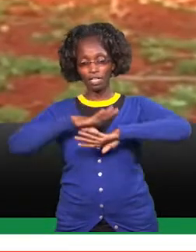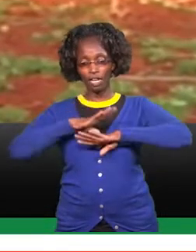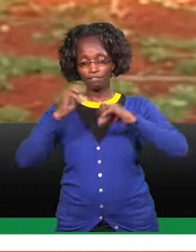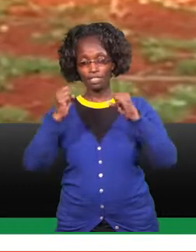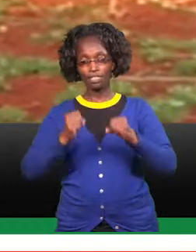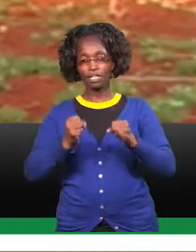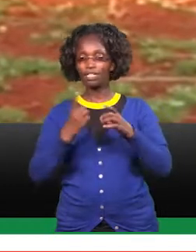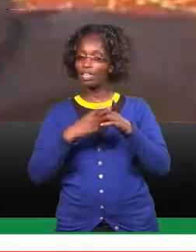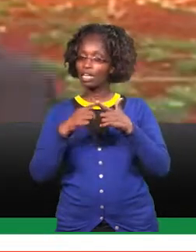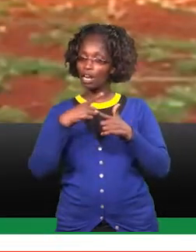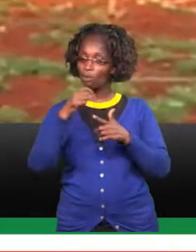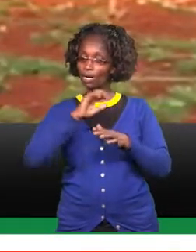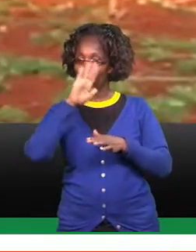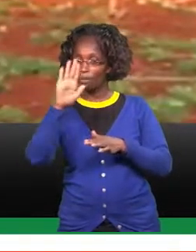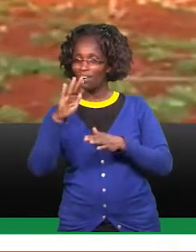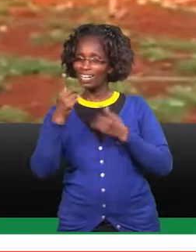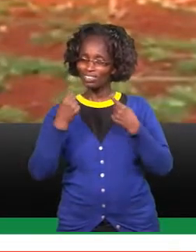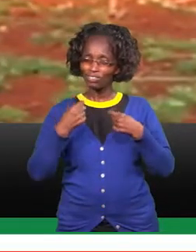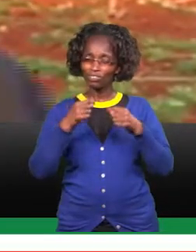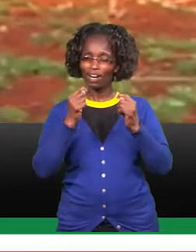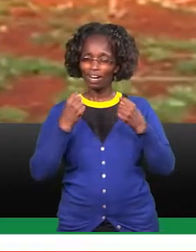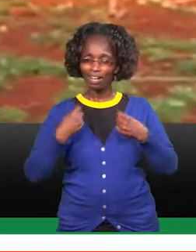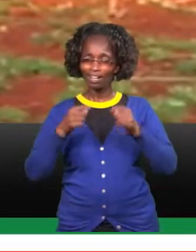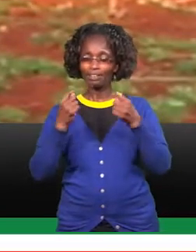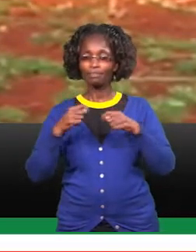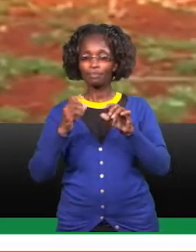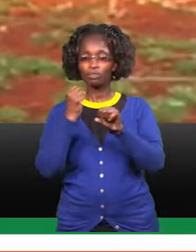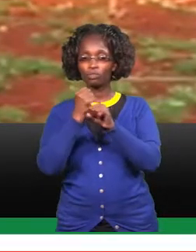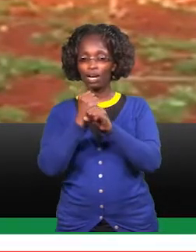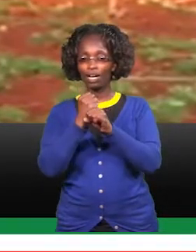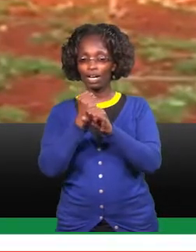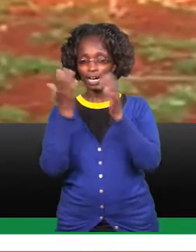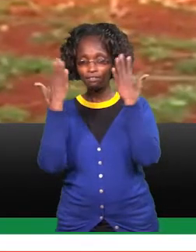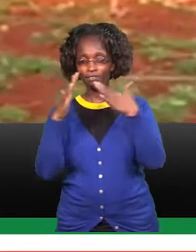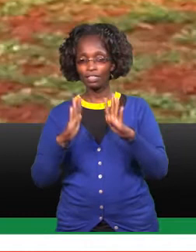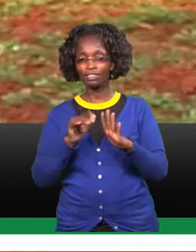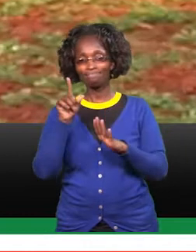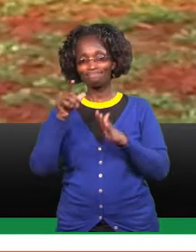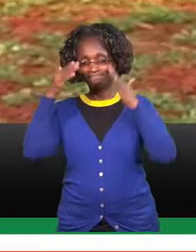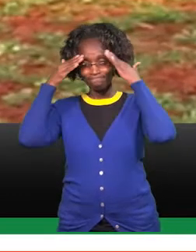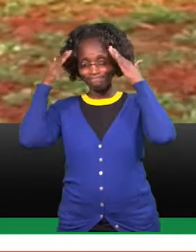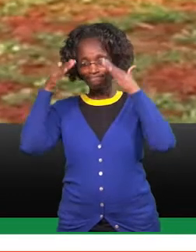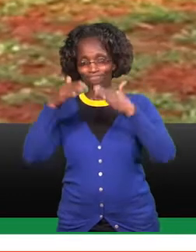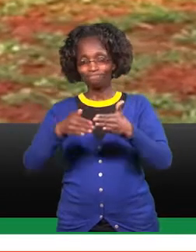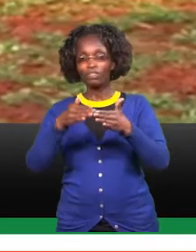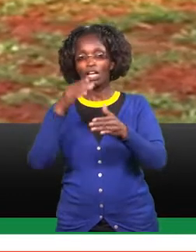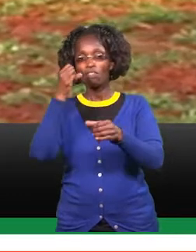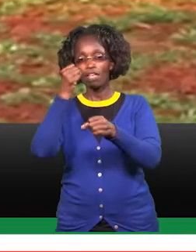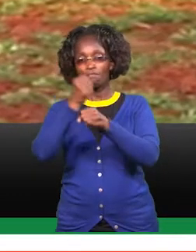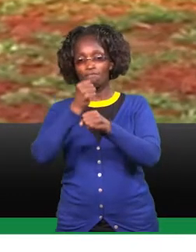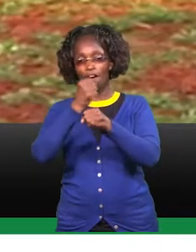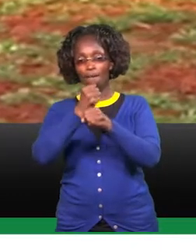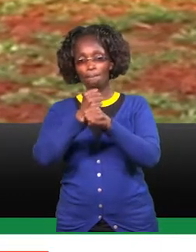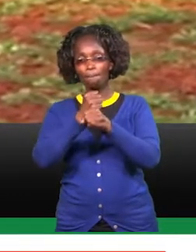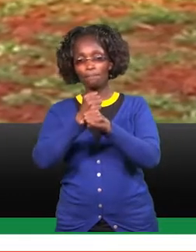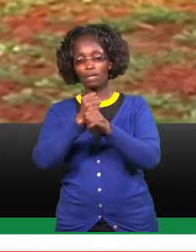kutosha. Nikarudi tena kwa timbo, nikang'ang'ana na hiyo shimo mpaka nikatoboa. Amezamia kilimo cha njugu